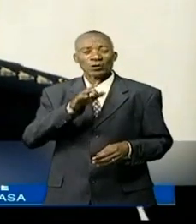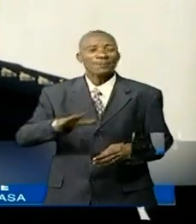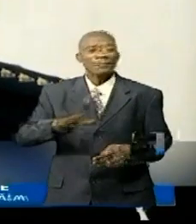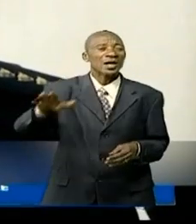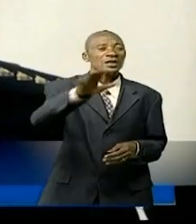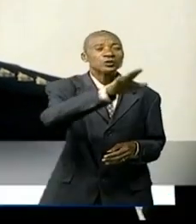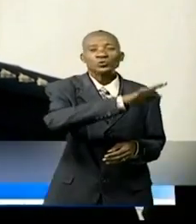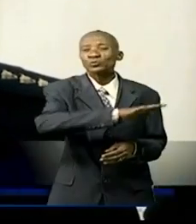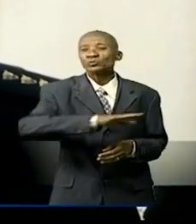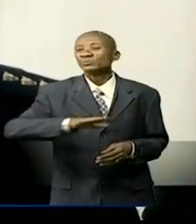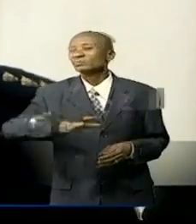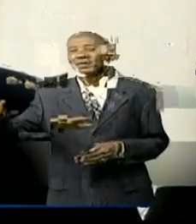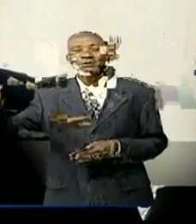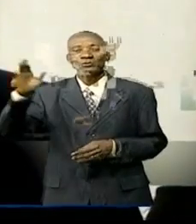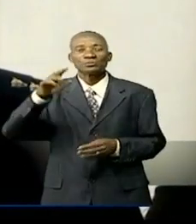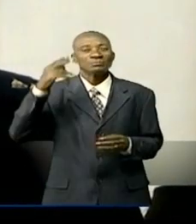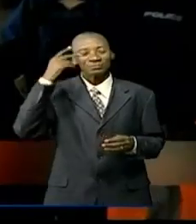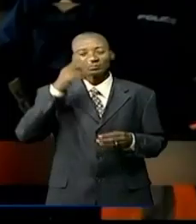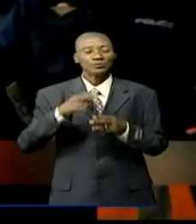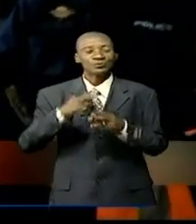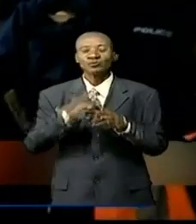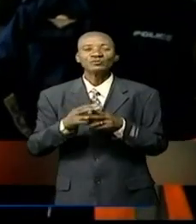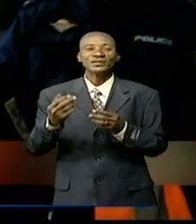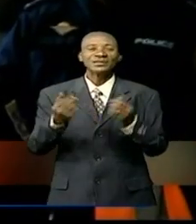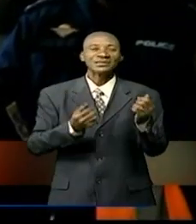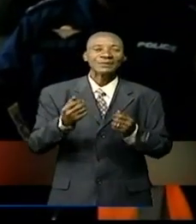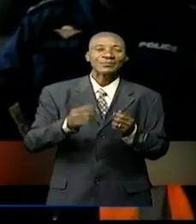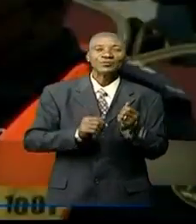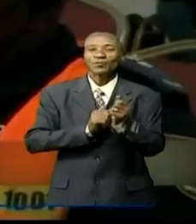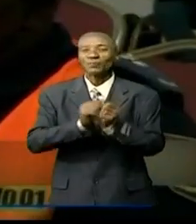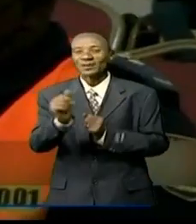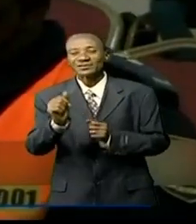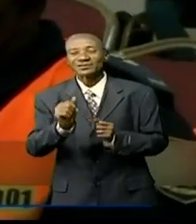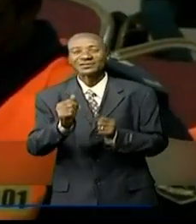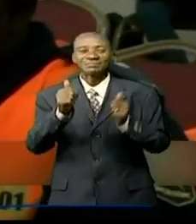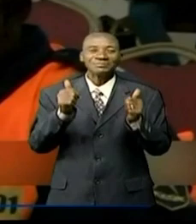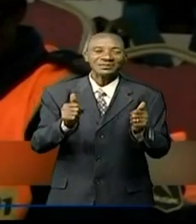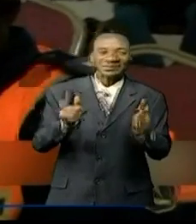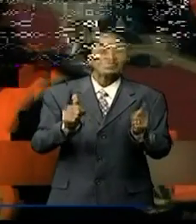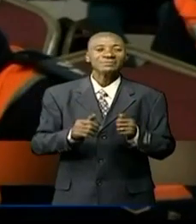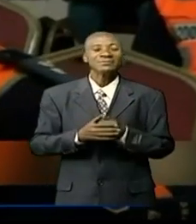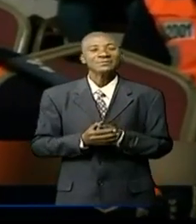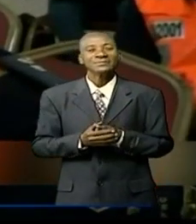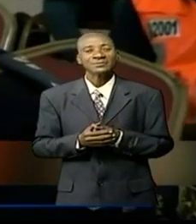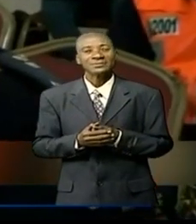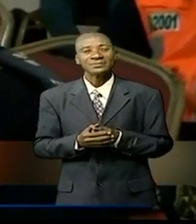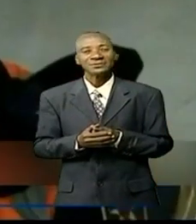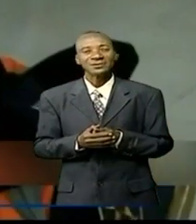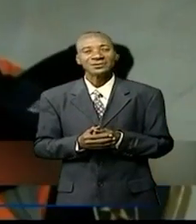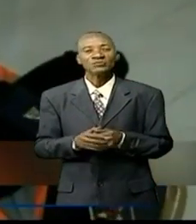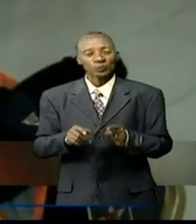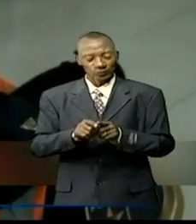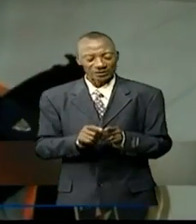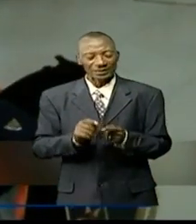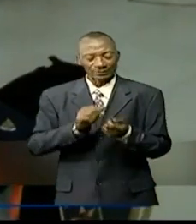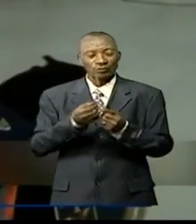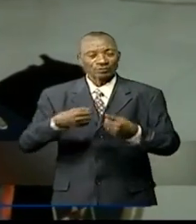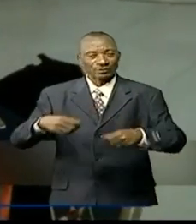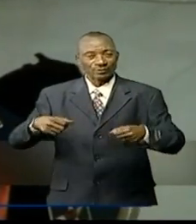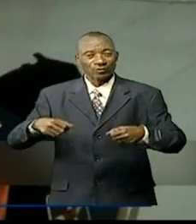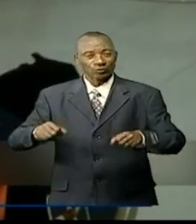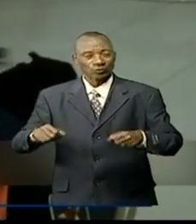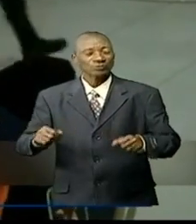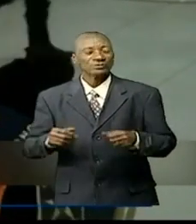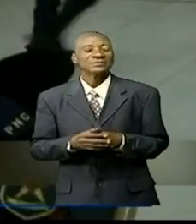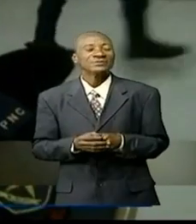les carrefours, les gens qui sont pour réguler la circulation. Ils viennent tard et ils rentrent tôt. On les a rappelés à l'ordre, c'est leur commandant pour